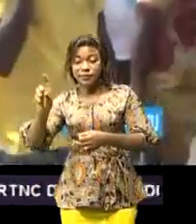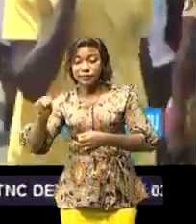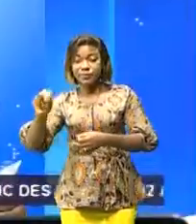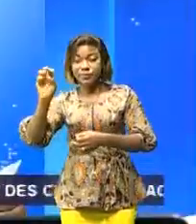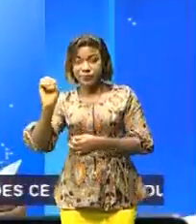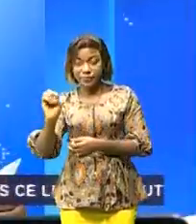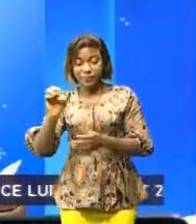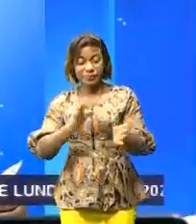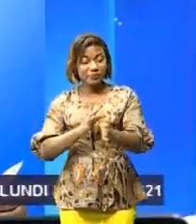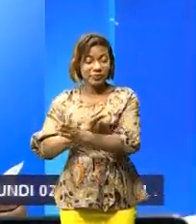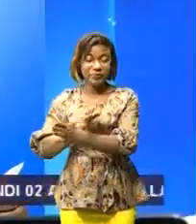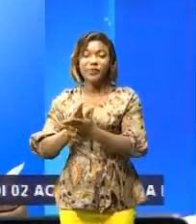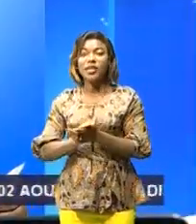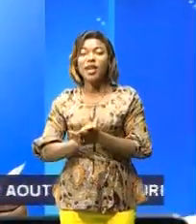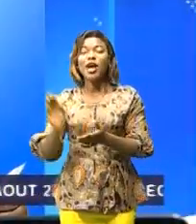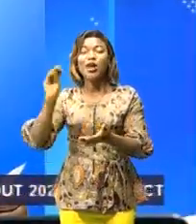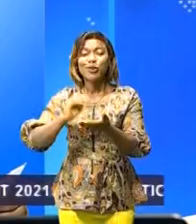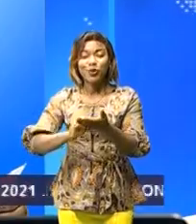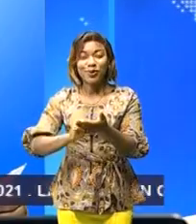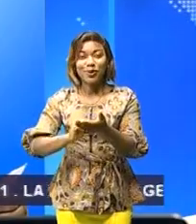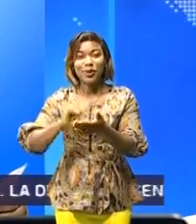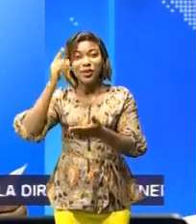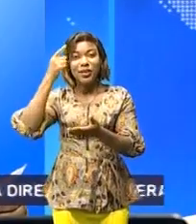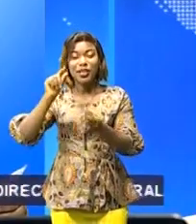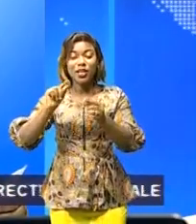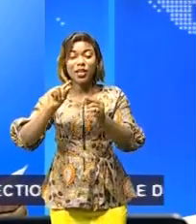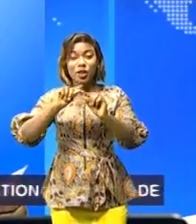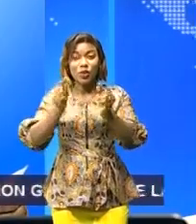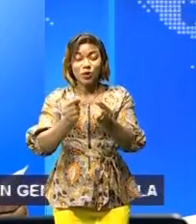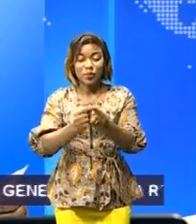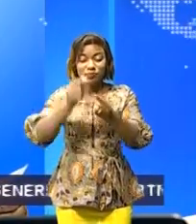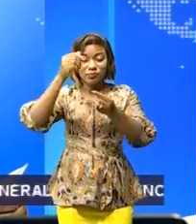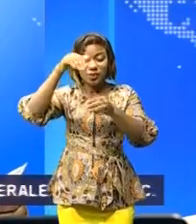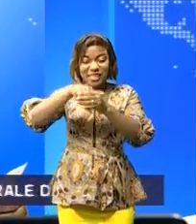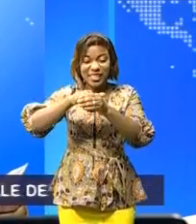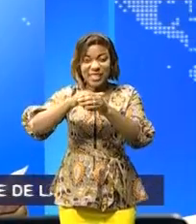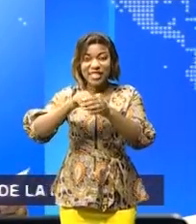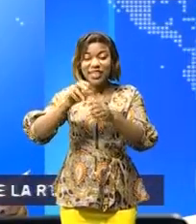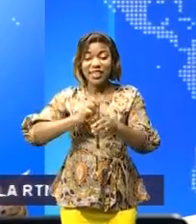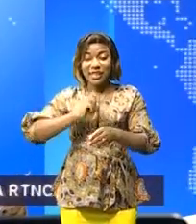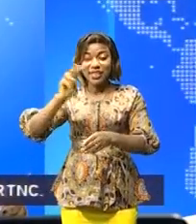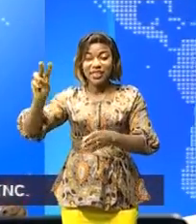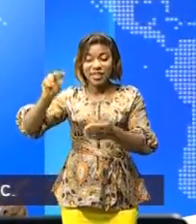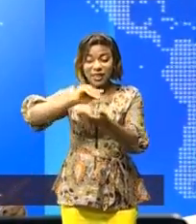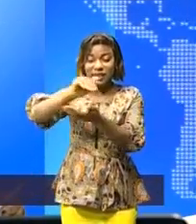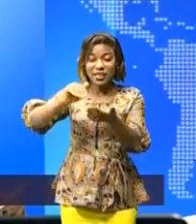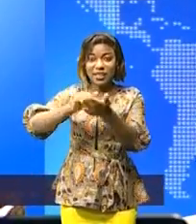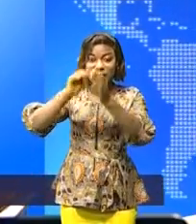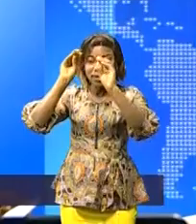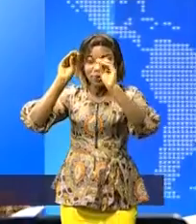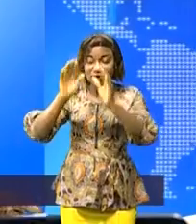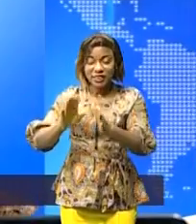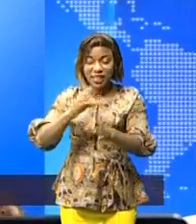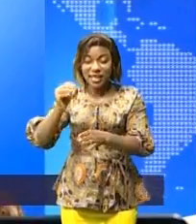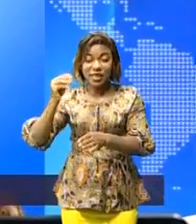d'Ibanda. Et puis, cette structure au sein de l'UDPS, qui s'appelle le Cercle de professeurs docteurs,